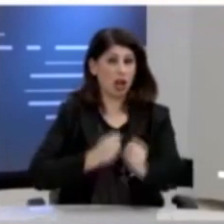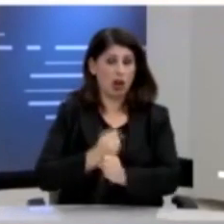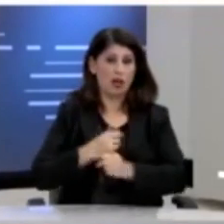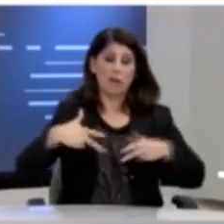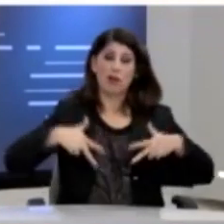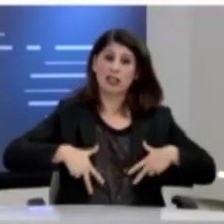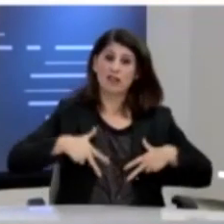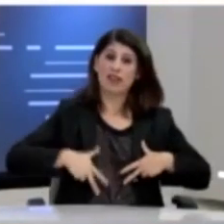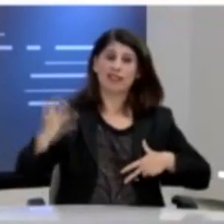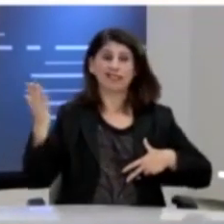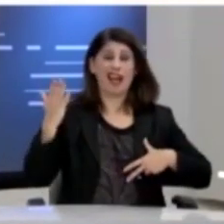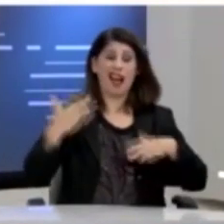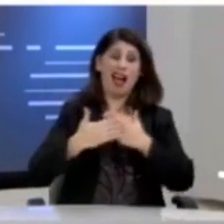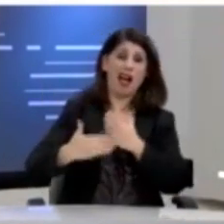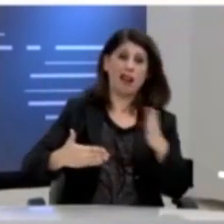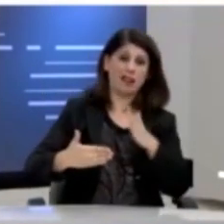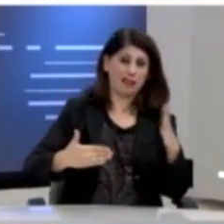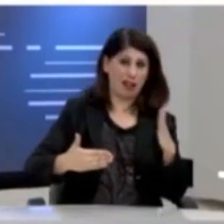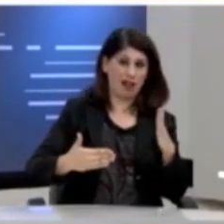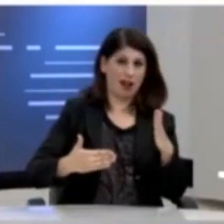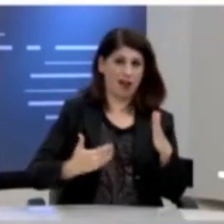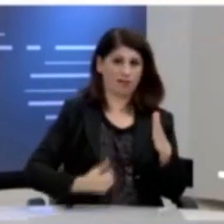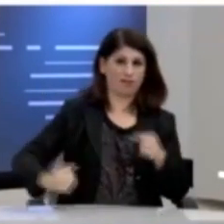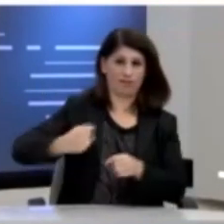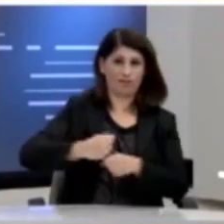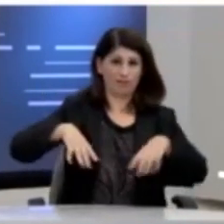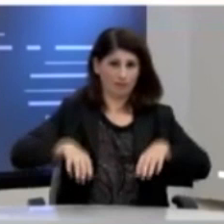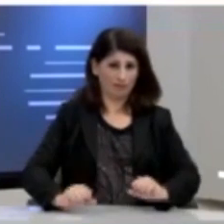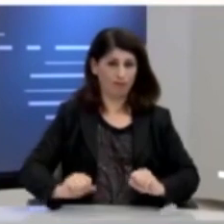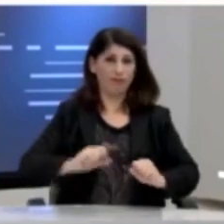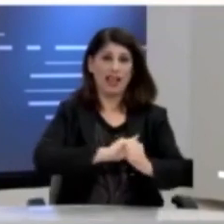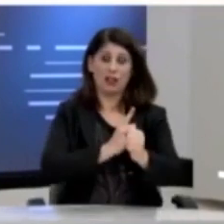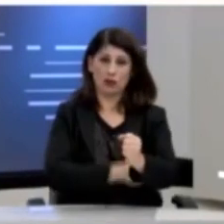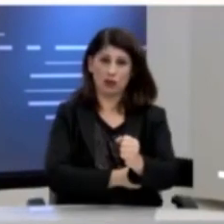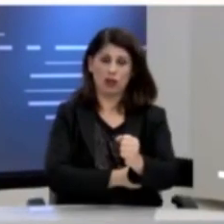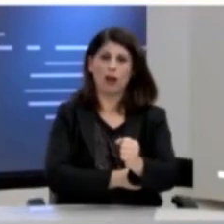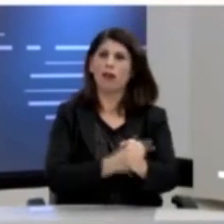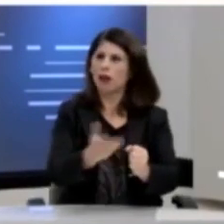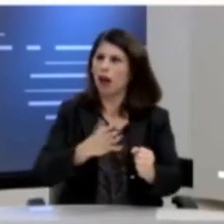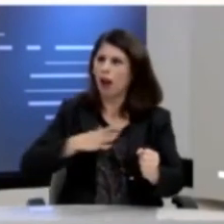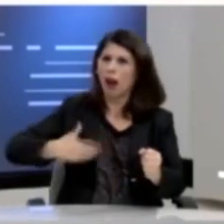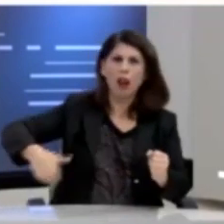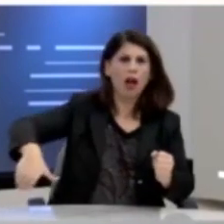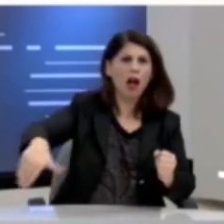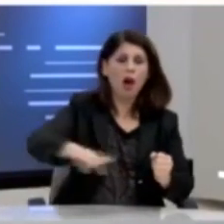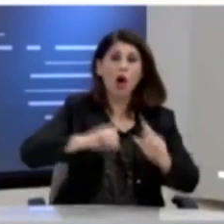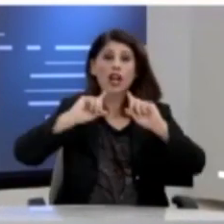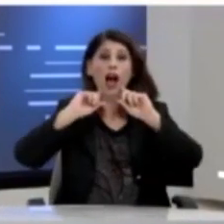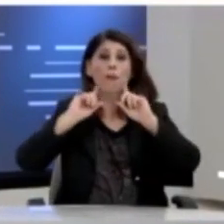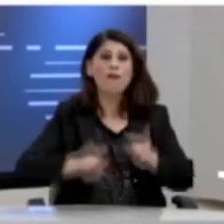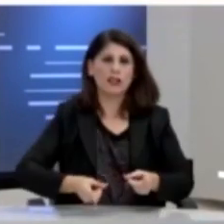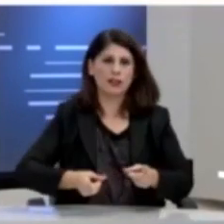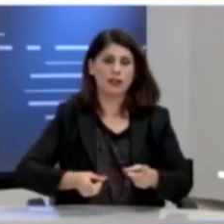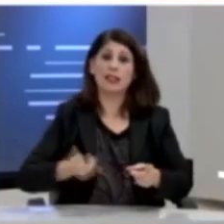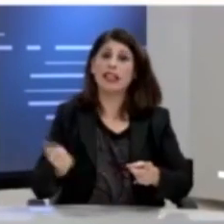που η κυβέρνηση της δίθεν αριστεράς είναι στην εξουσία, και να ο λαός μας να αποφασίσει